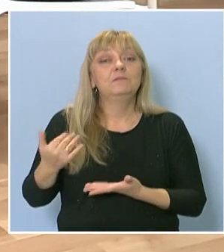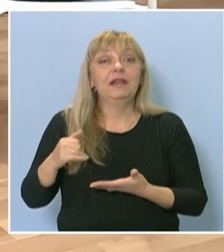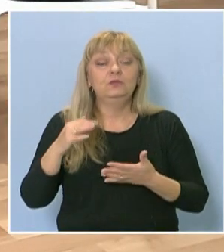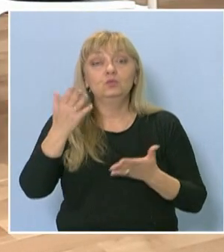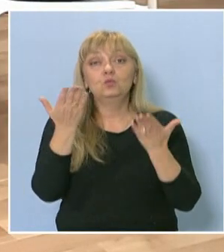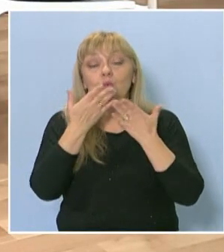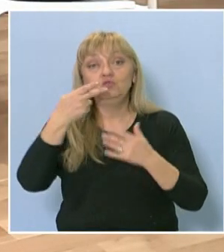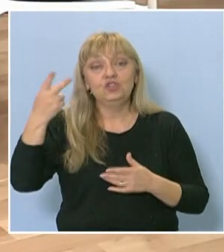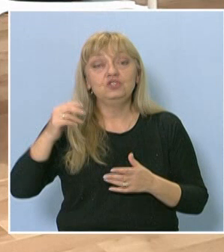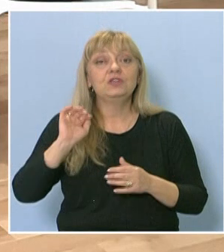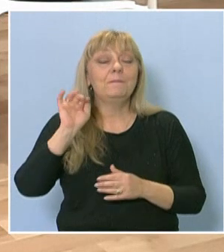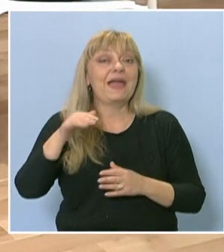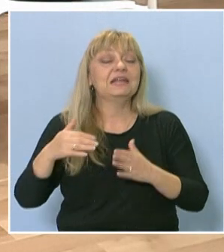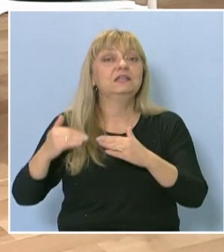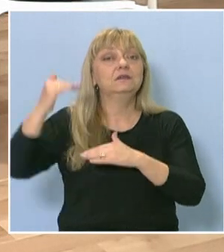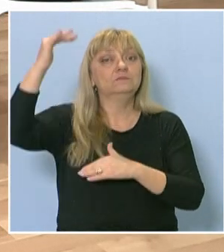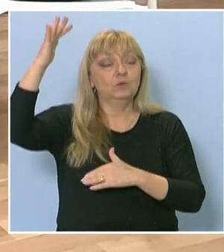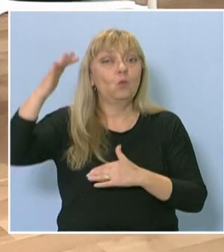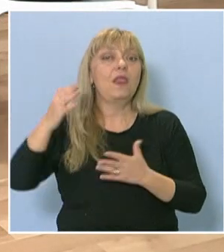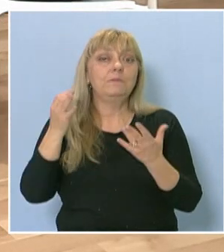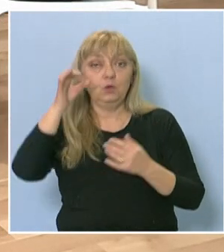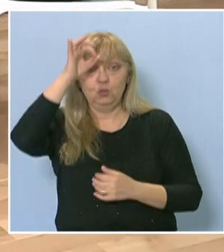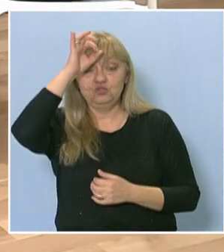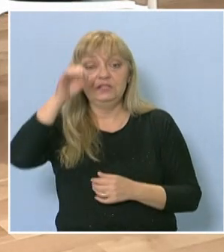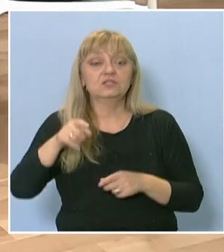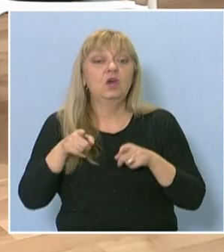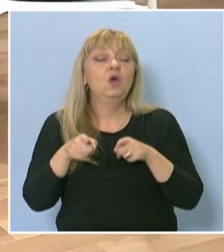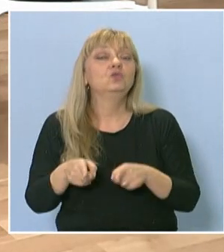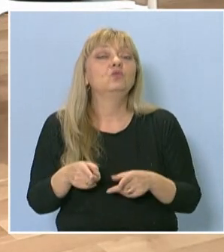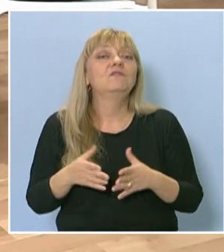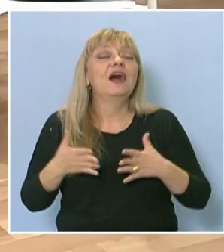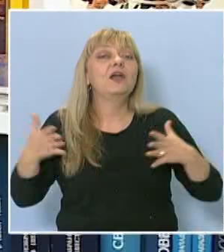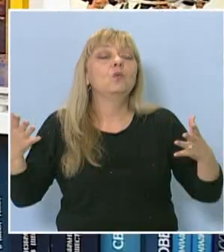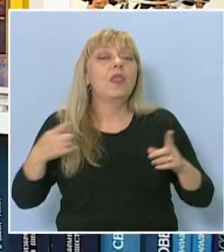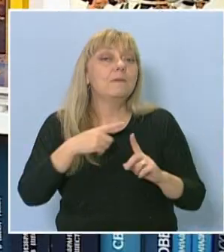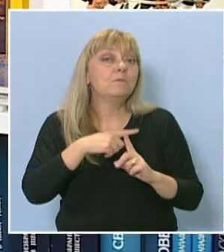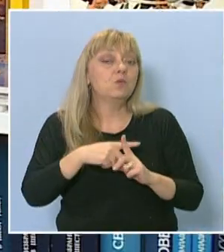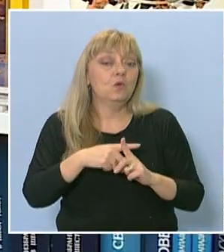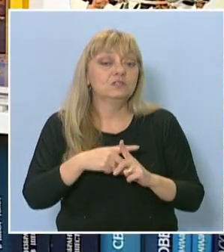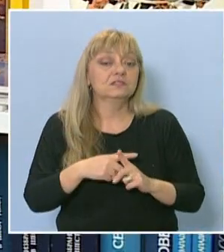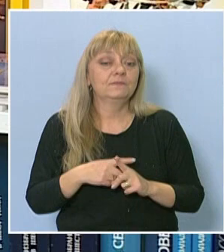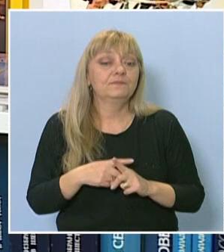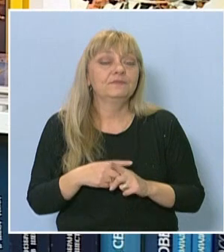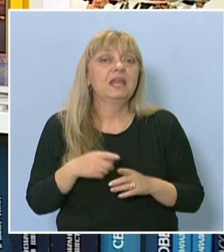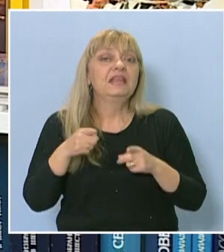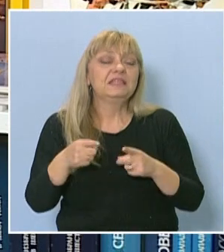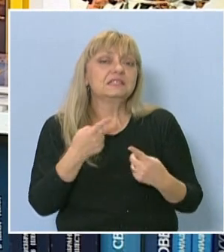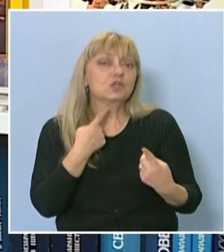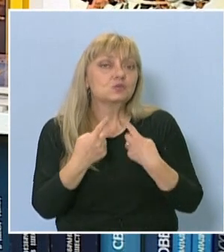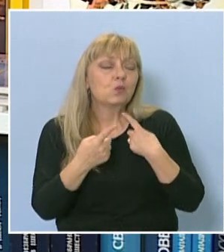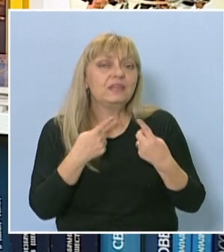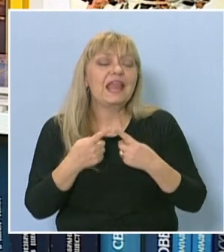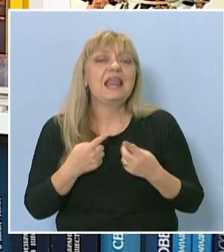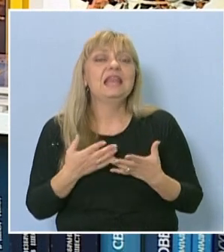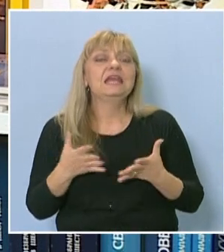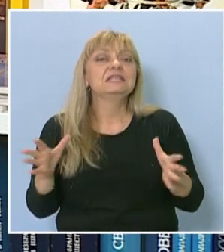на горен курс. Трябва да ви кажа, че наистина това нещо за тях е просто един голям плюс. Такива неща са ми споделили, такива неща, нали,